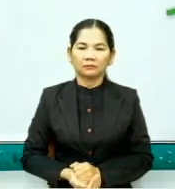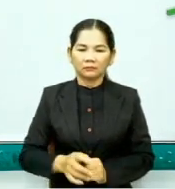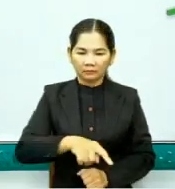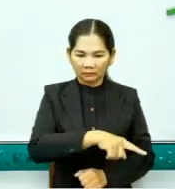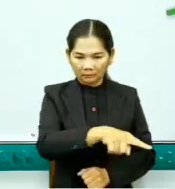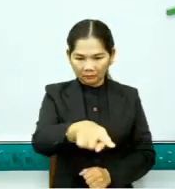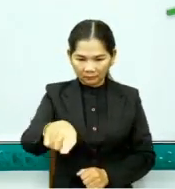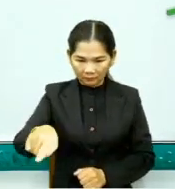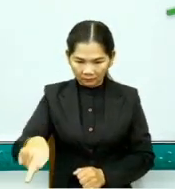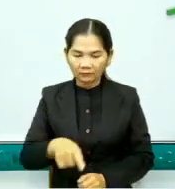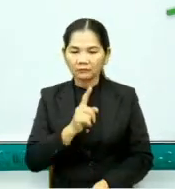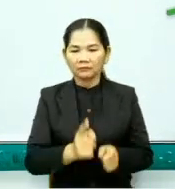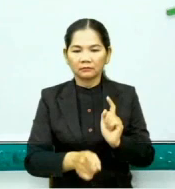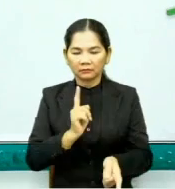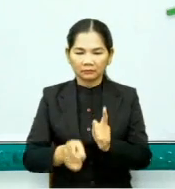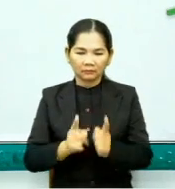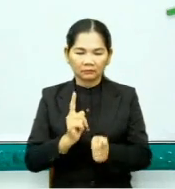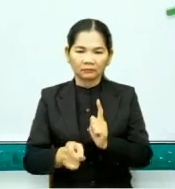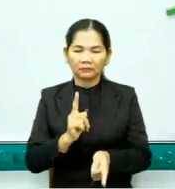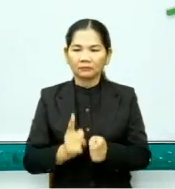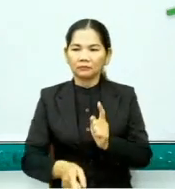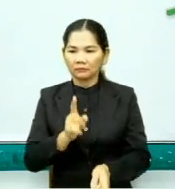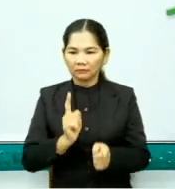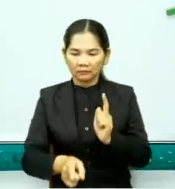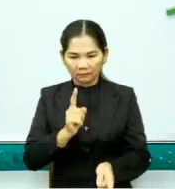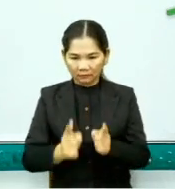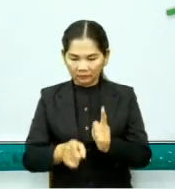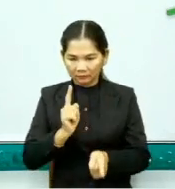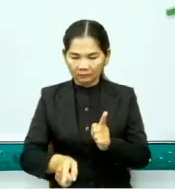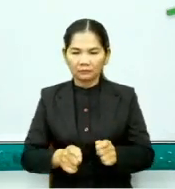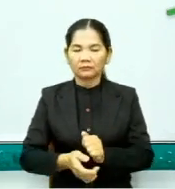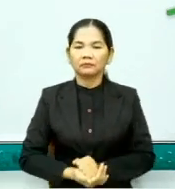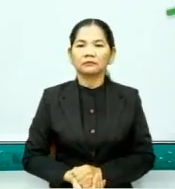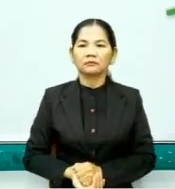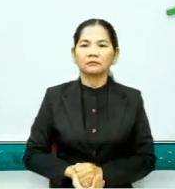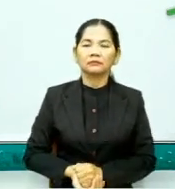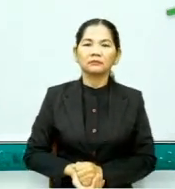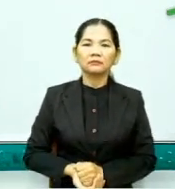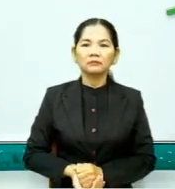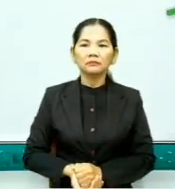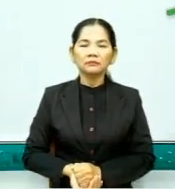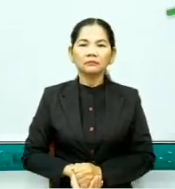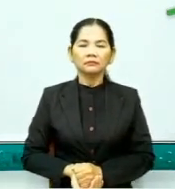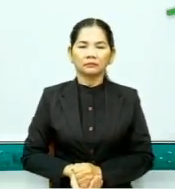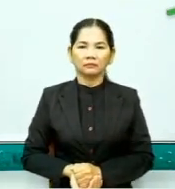miên ca pro cung đòn trầy